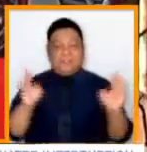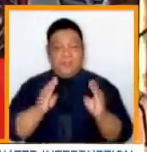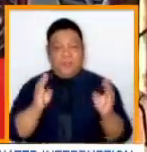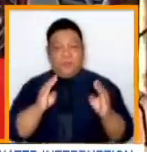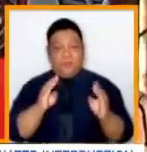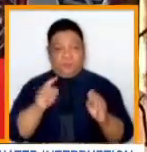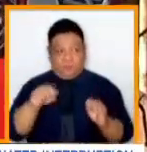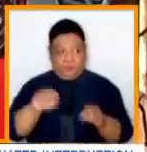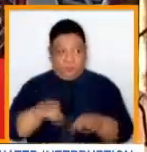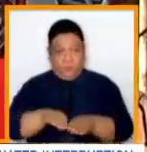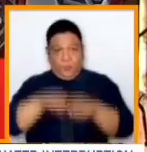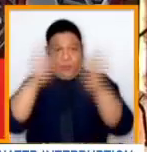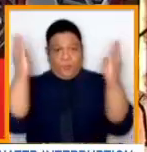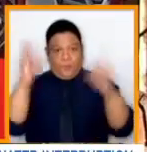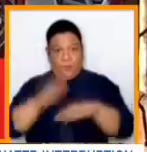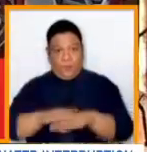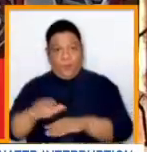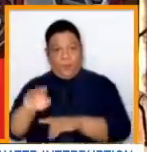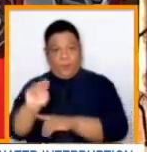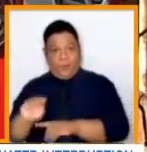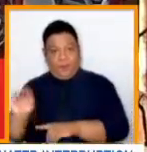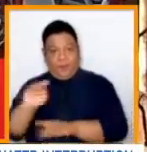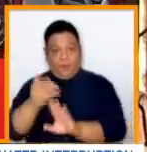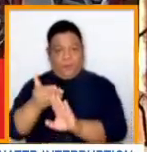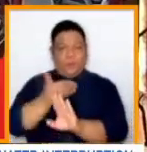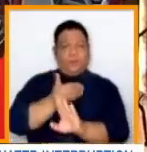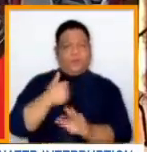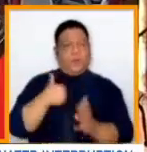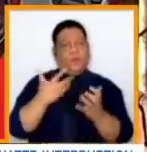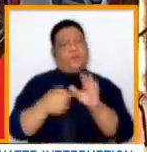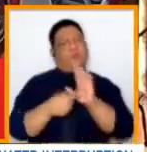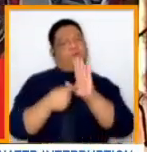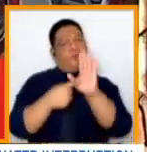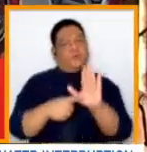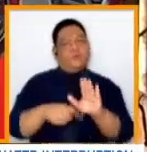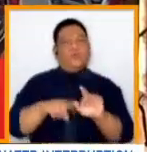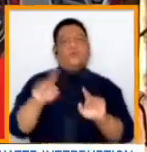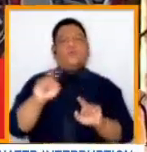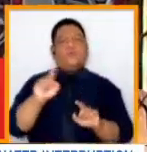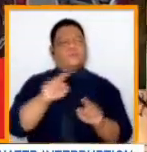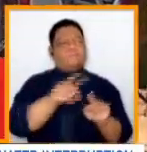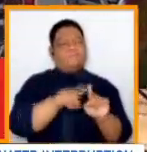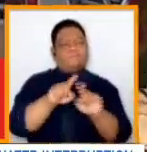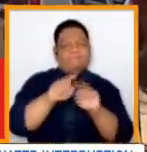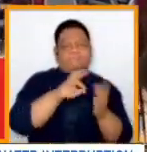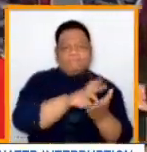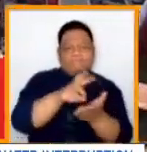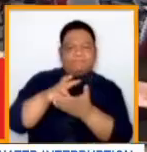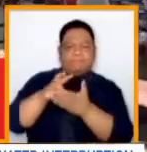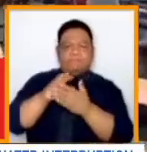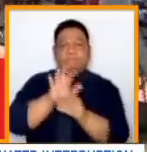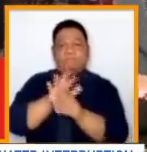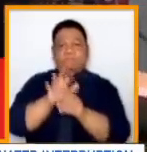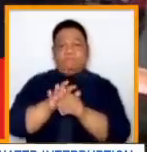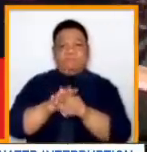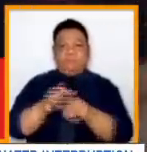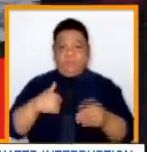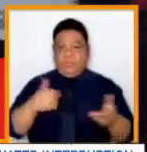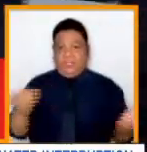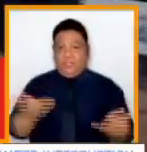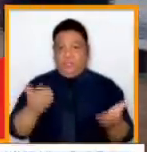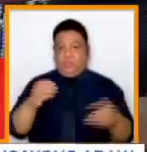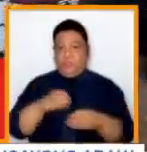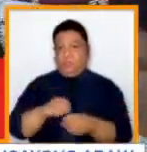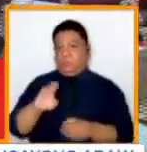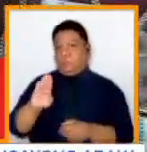Lunes, hayaan nyo akong ipakita muna sa inyo yung ilang pamilyar na tanawin dito. At narito nga ako sa Burnham Park, isa sa mga